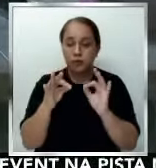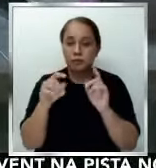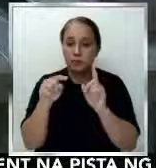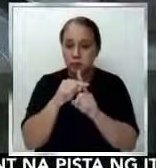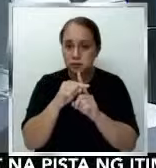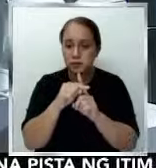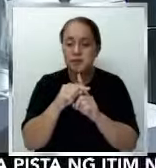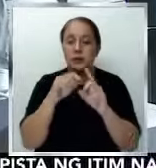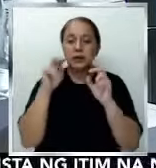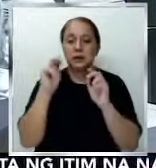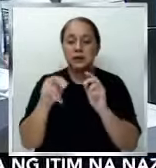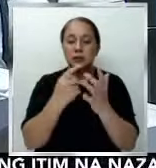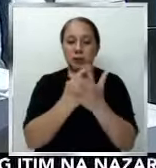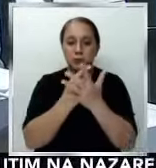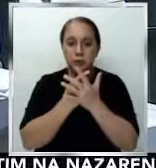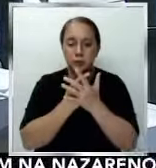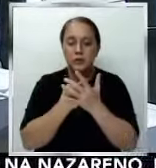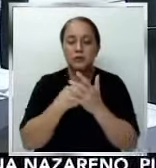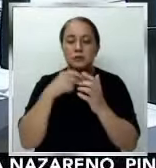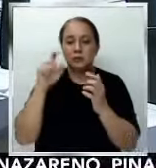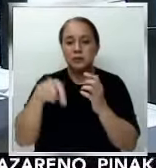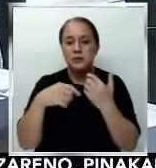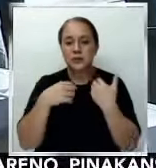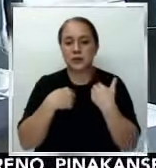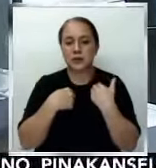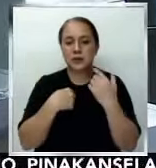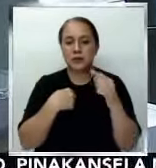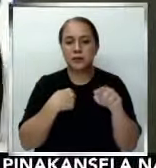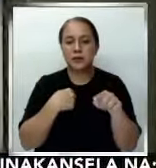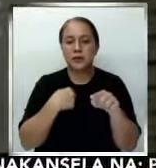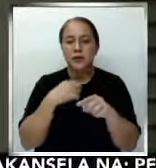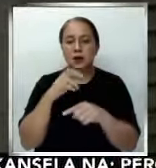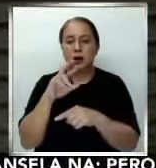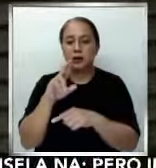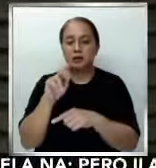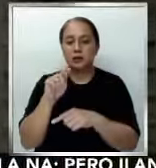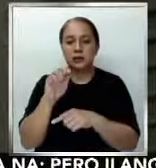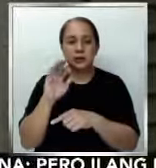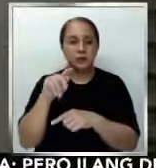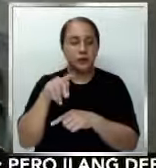kailangang i-quarantine at sumailalim sa confirmatory RT-PCR test.